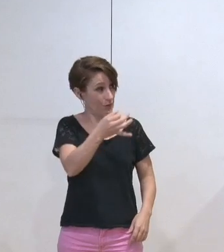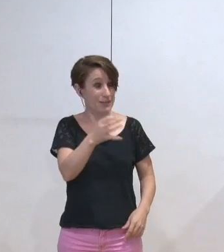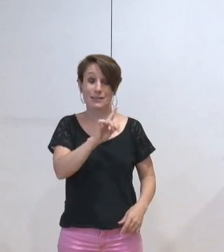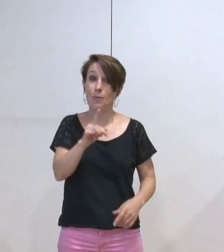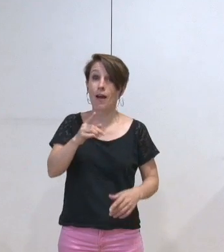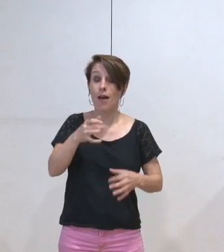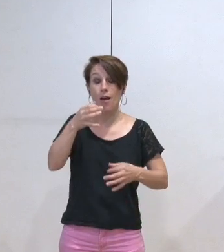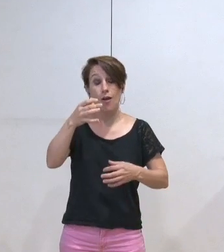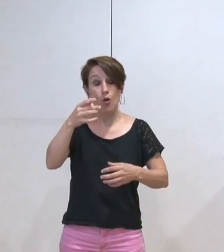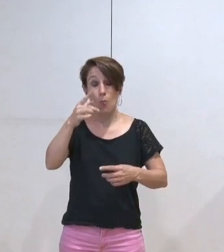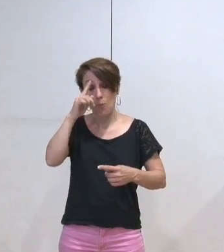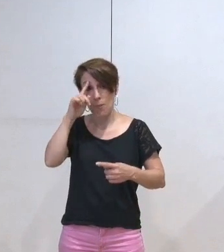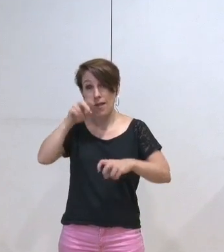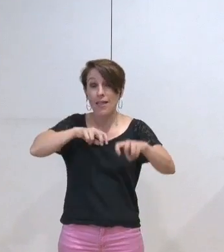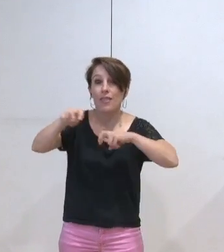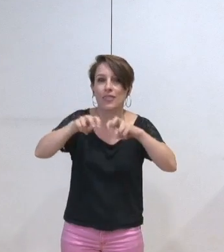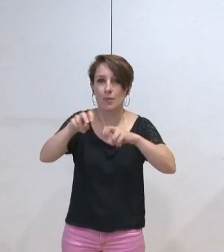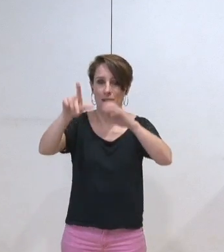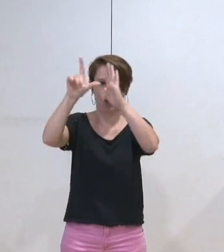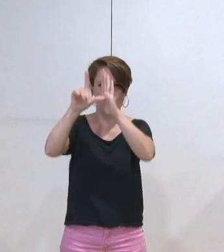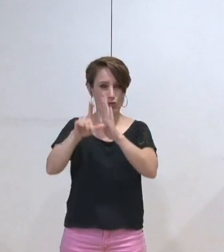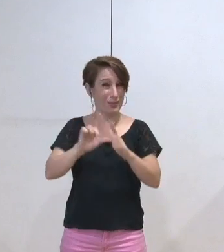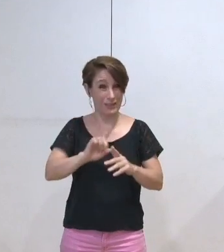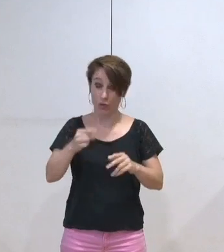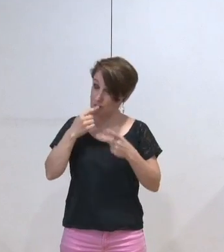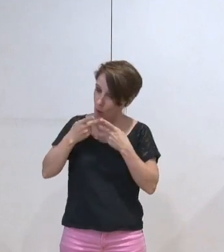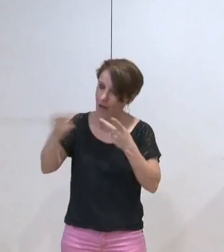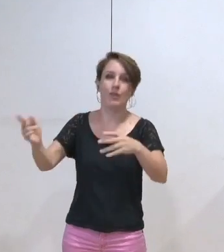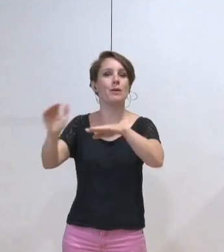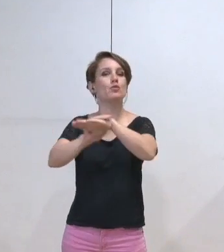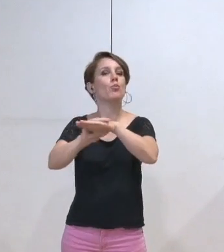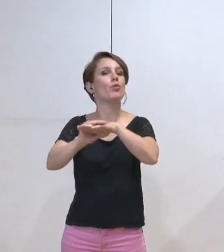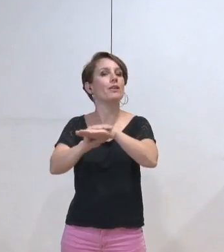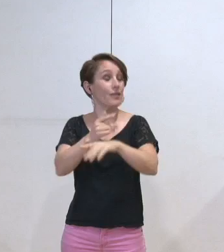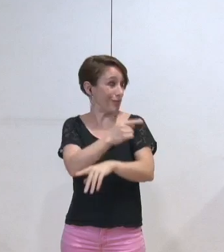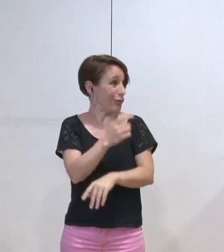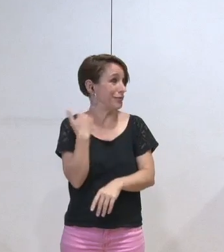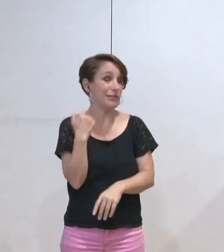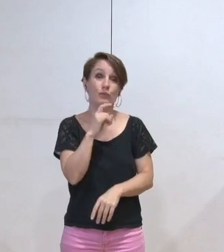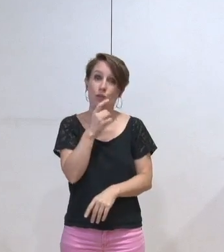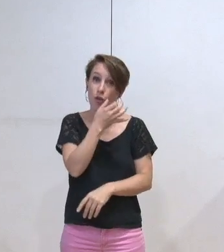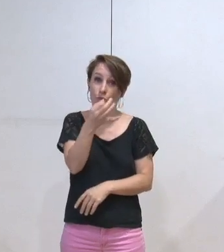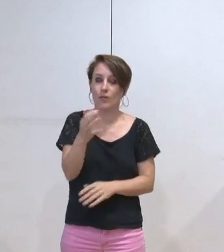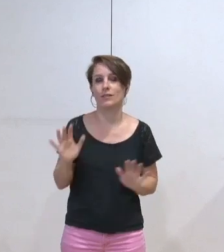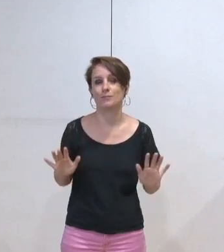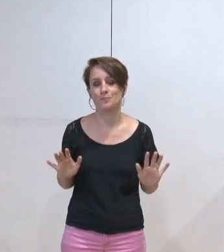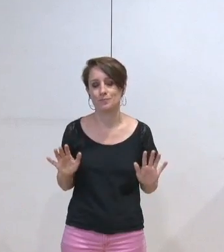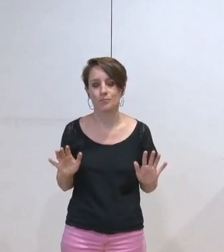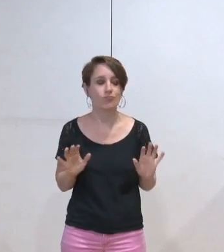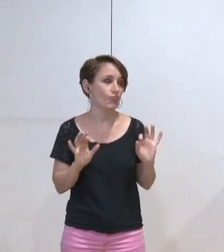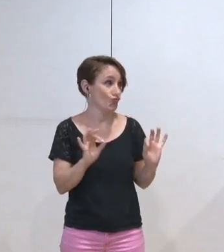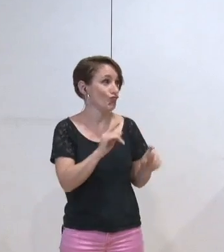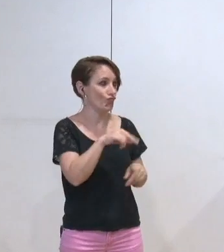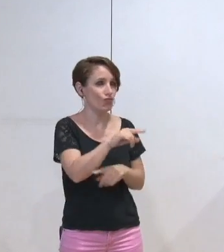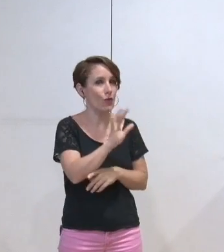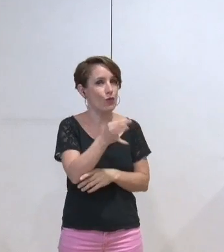une affirmation politique ici que vous avez au travers de l'énoncé de ce plan stratégique d'ailleurs vous en profitez aussi